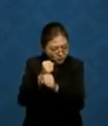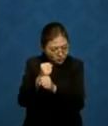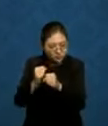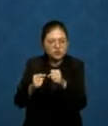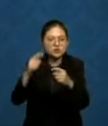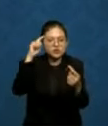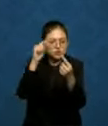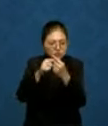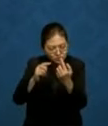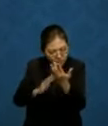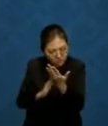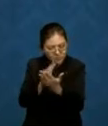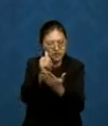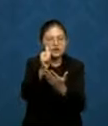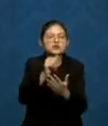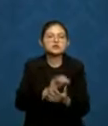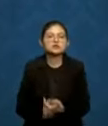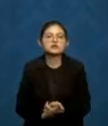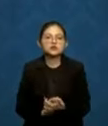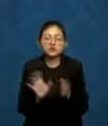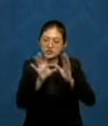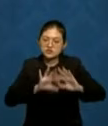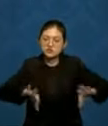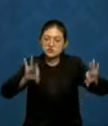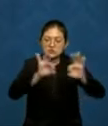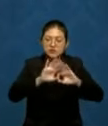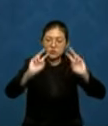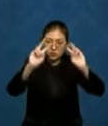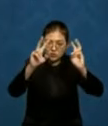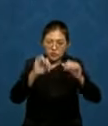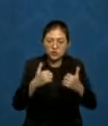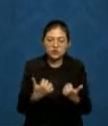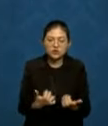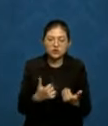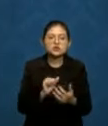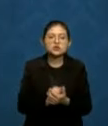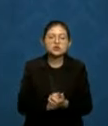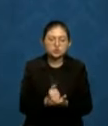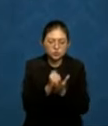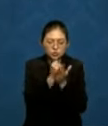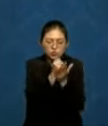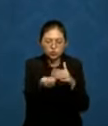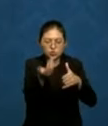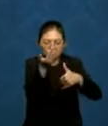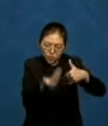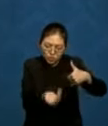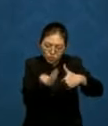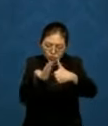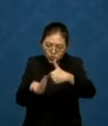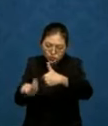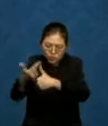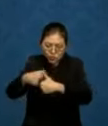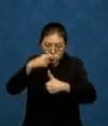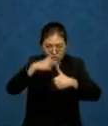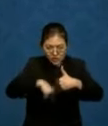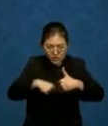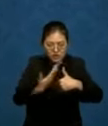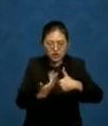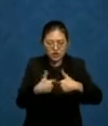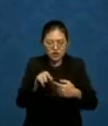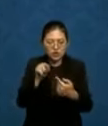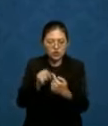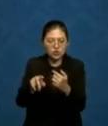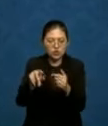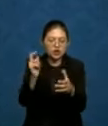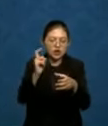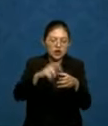แท้จริงเพราะสิ่งสำคัญของเรื่องนี้ครับนอกจากจะเป็นการช่วยให้แรงงานไทยสามารถเข้าสู่ระบบและ